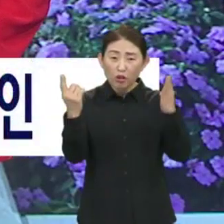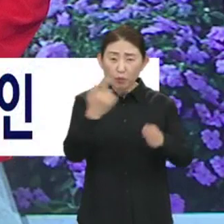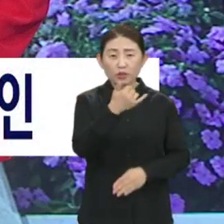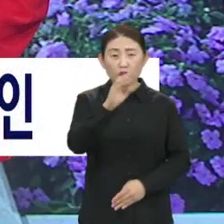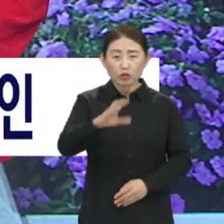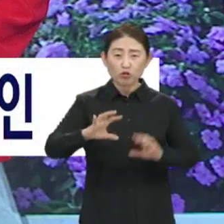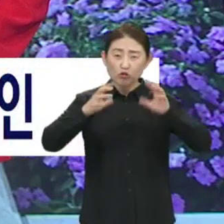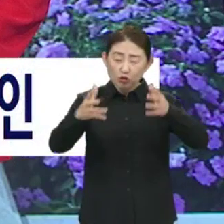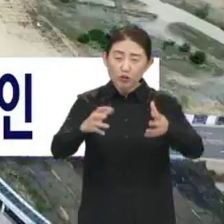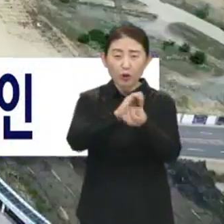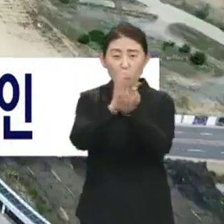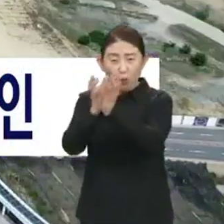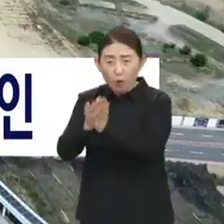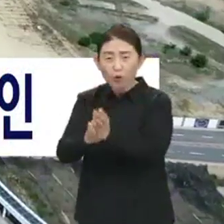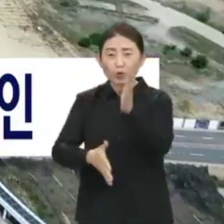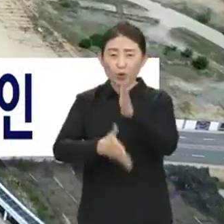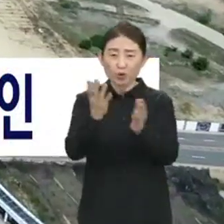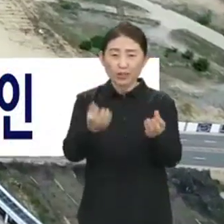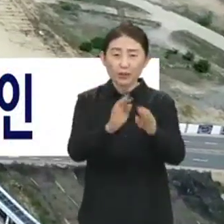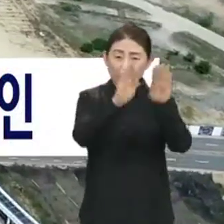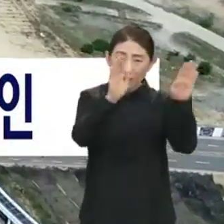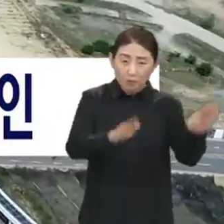열리는 세종국제정원도시박람회와